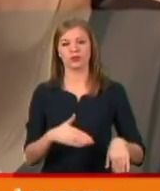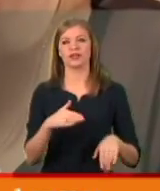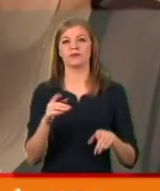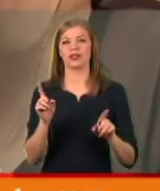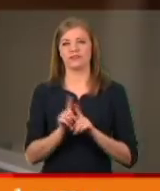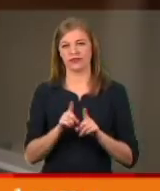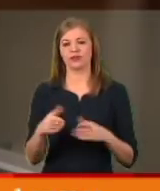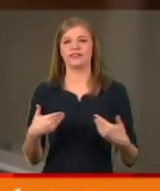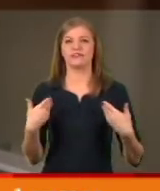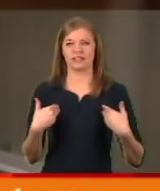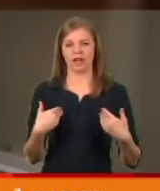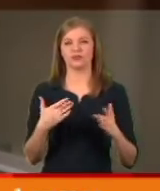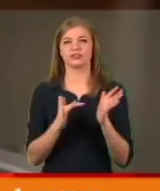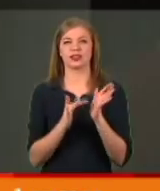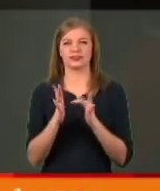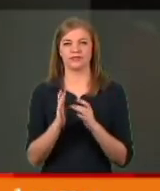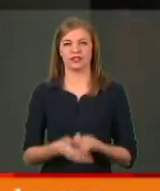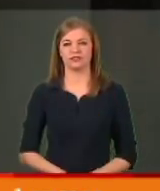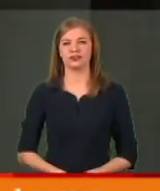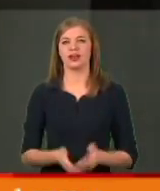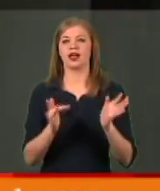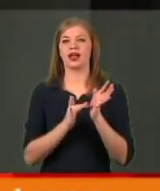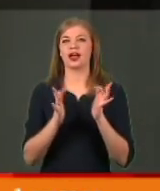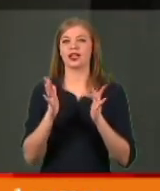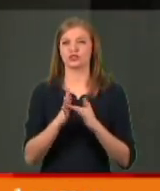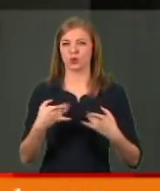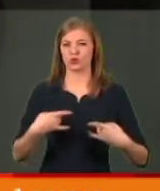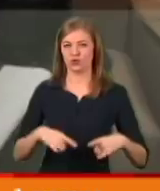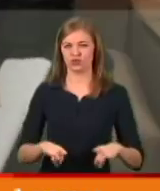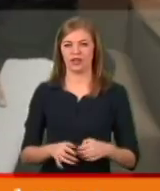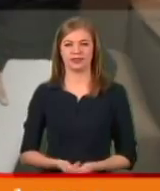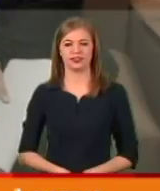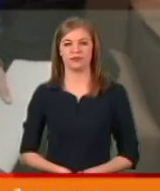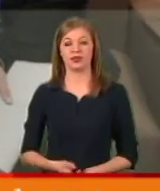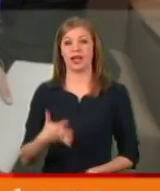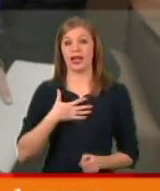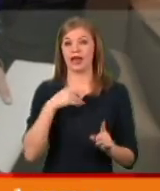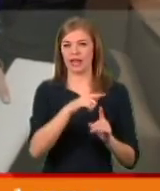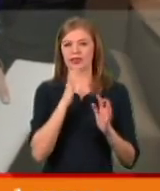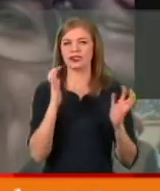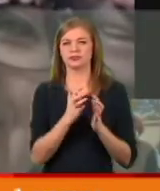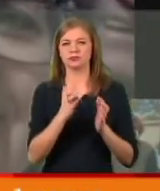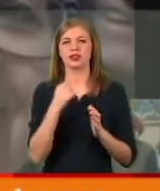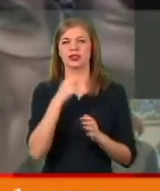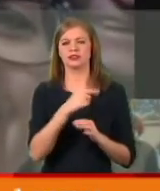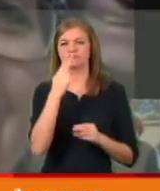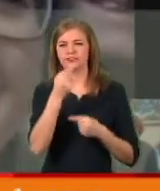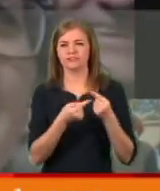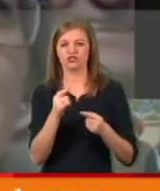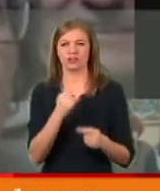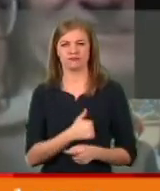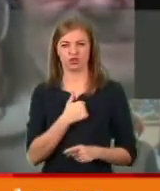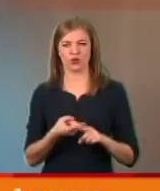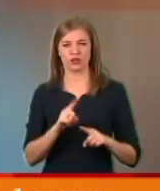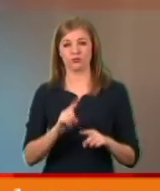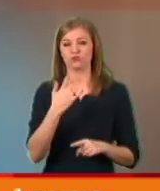заходячи, вони вітаються Різдвяно. Христос вітається! Канадці зберегли батьківські звичаї та пишаються